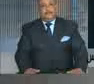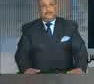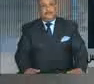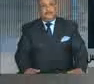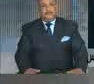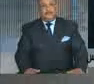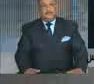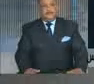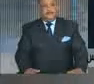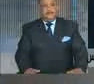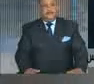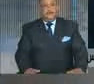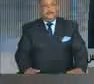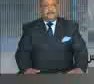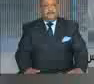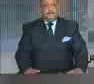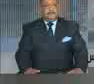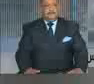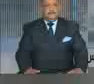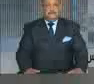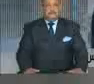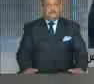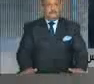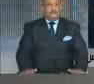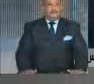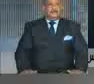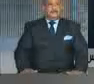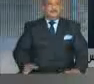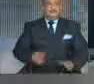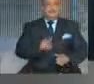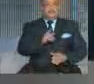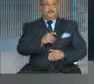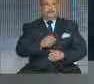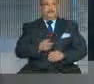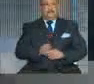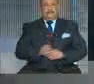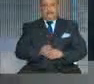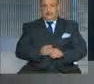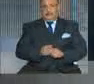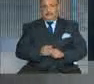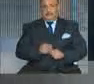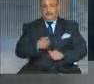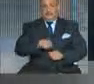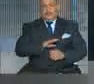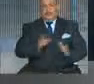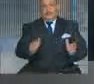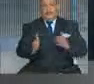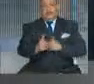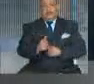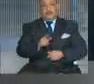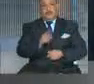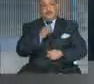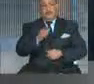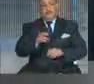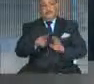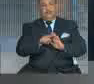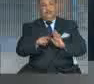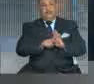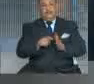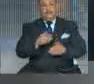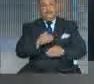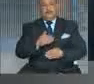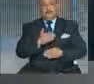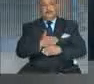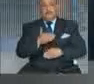اول السنه 2013، ومعناها يتكون من قاعة عروض تبلغ